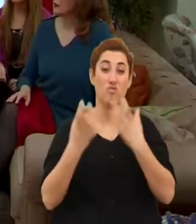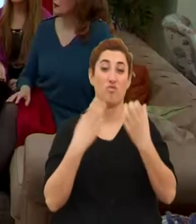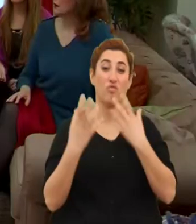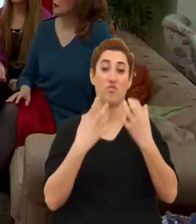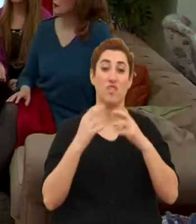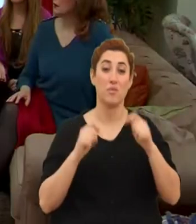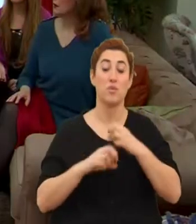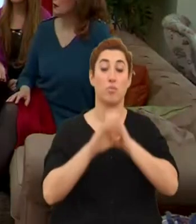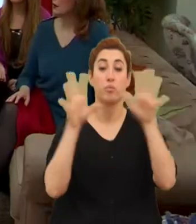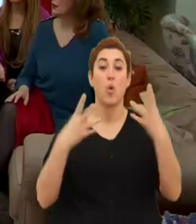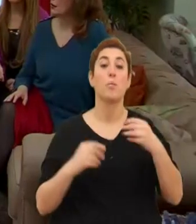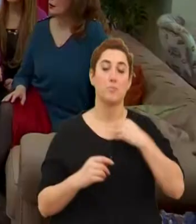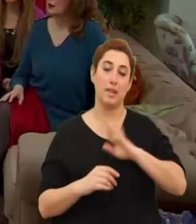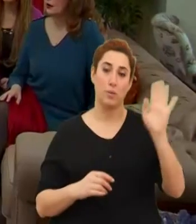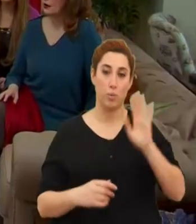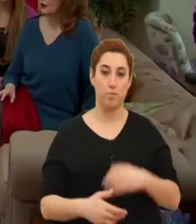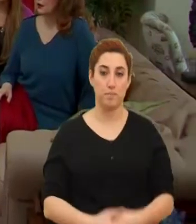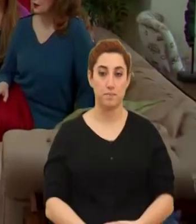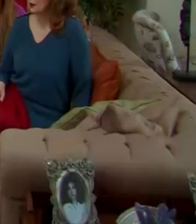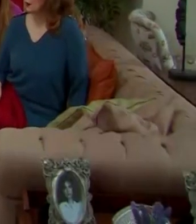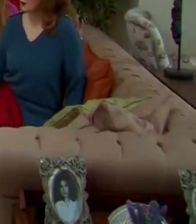fokur fışıltılırıp taşıyordu ben gittim.